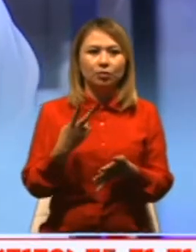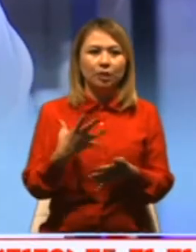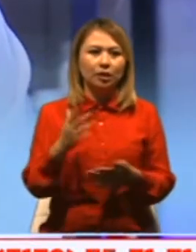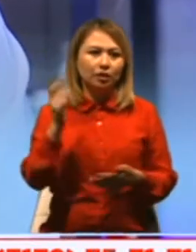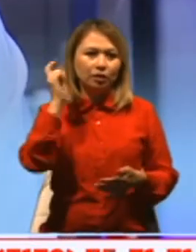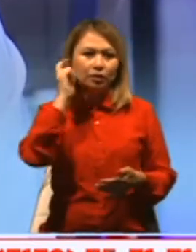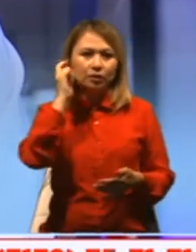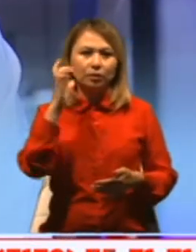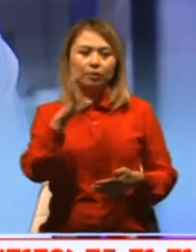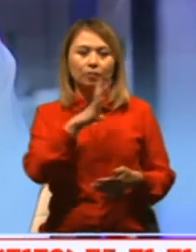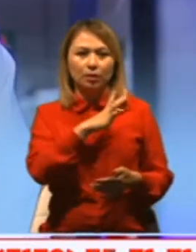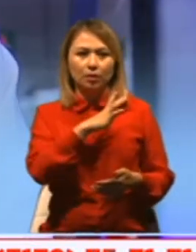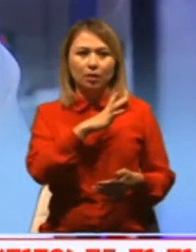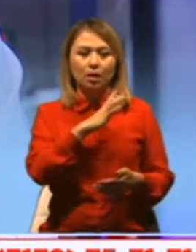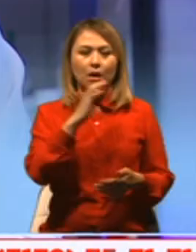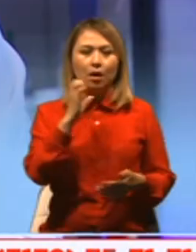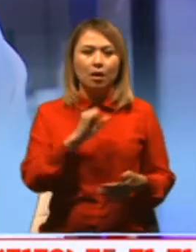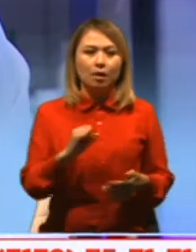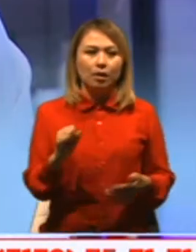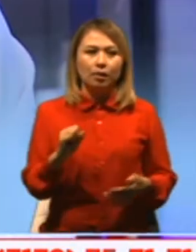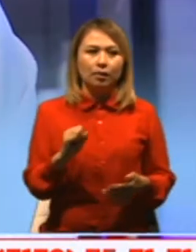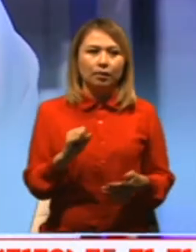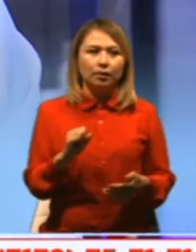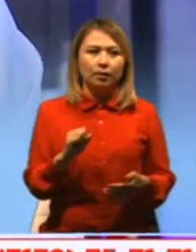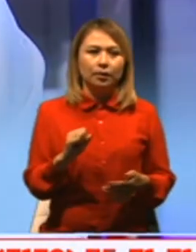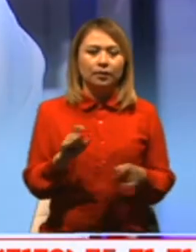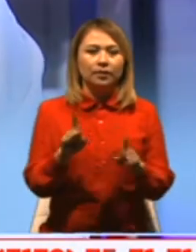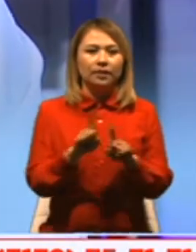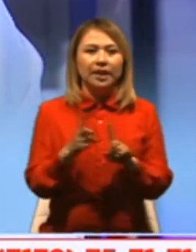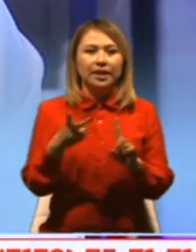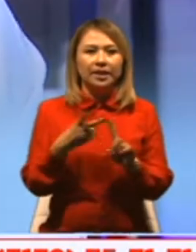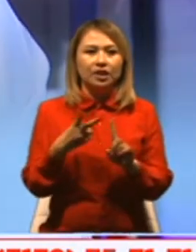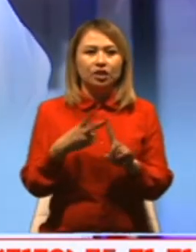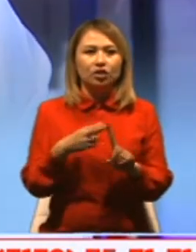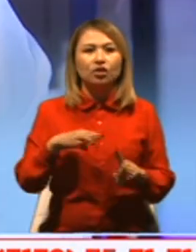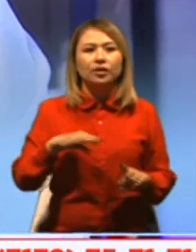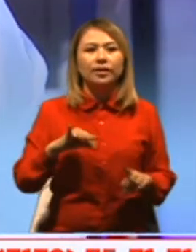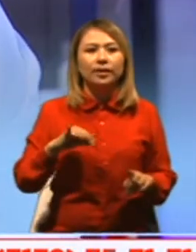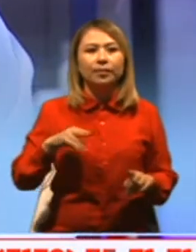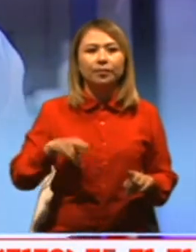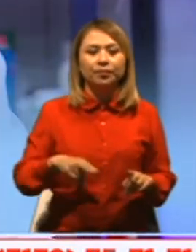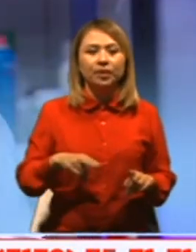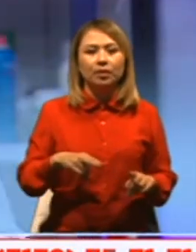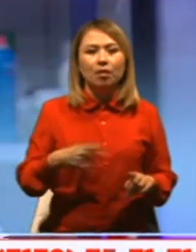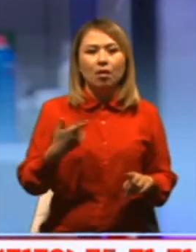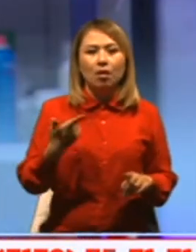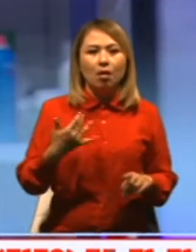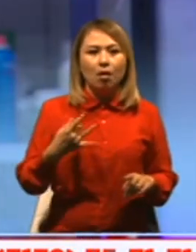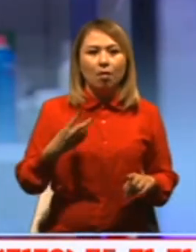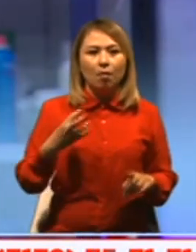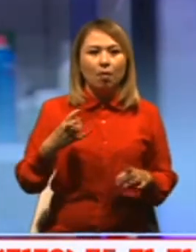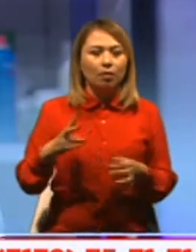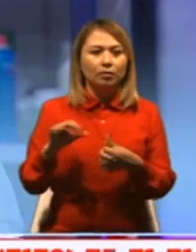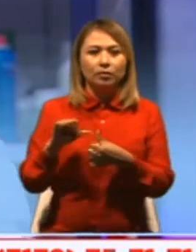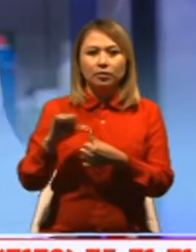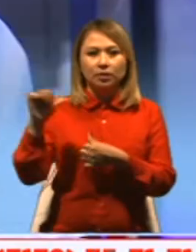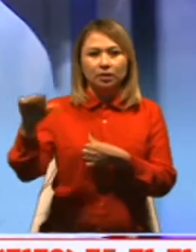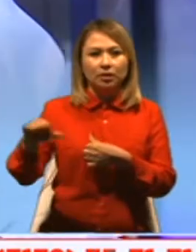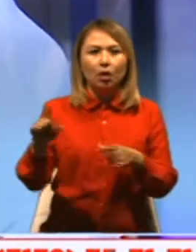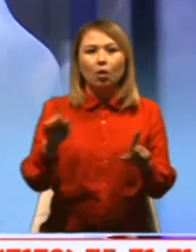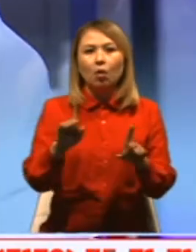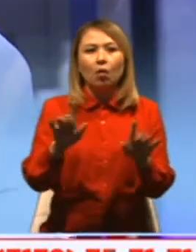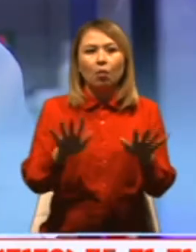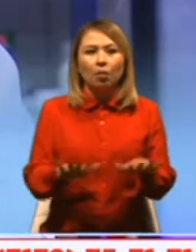аралықтарда кездеседі. Ал енді бізде екінші тип, яғни ол гормонға тәуелсіз, яғни ол жерде не